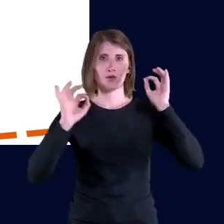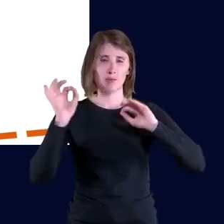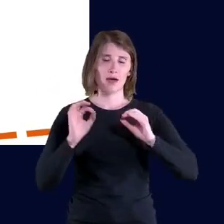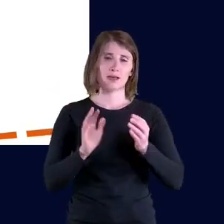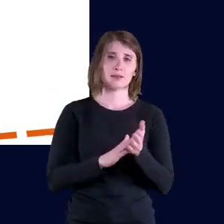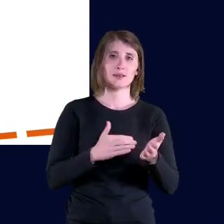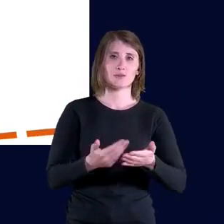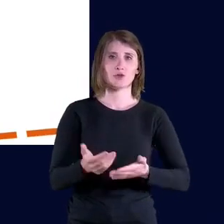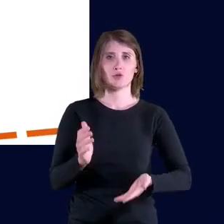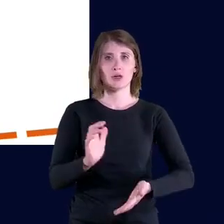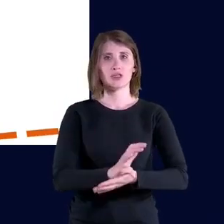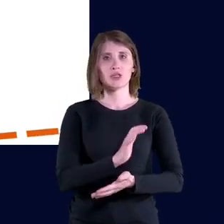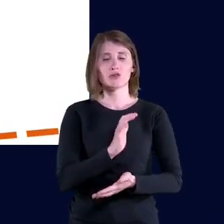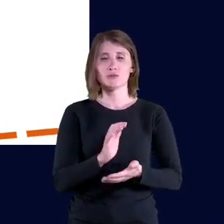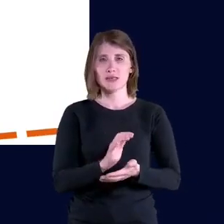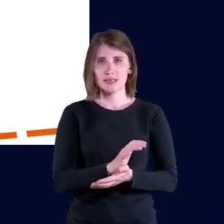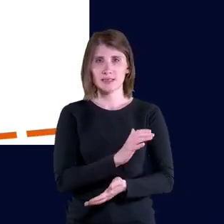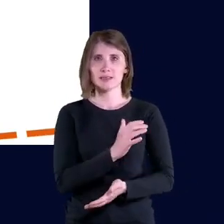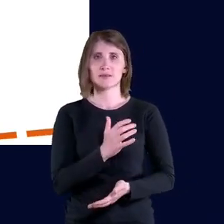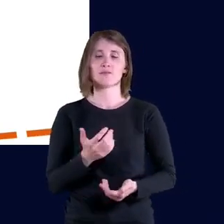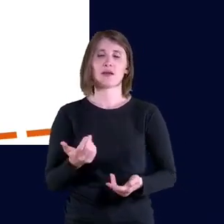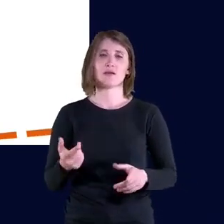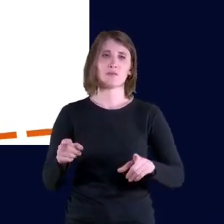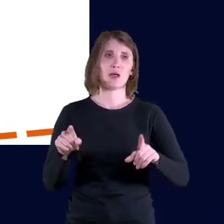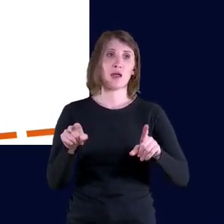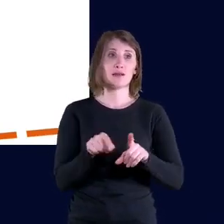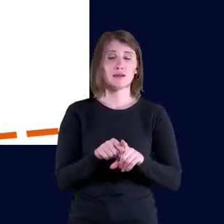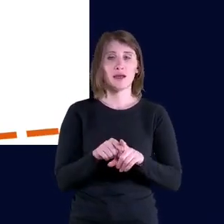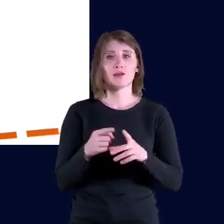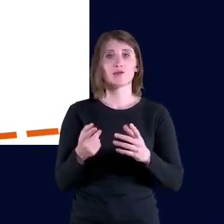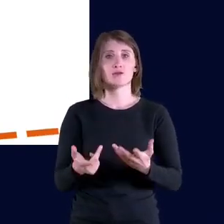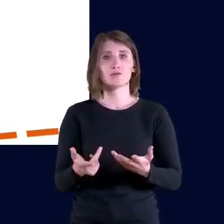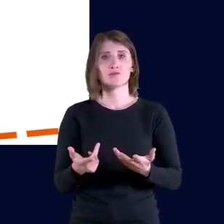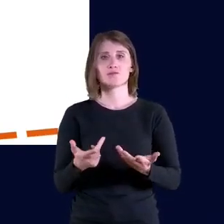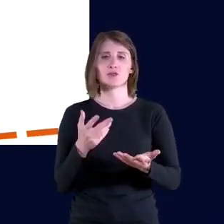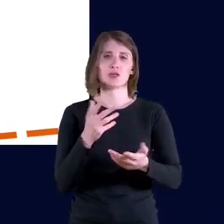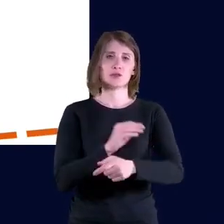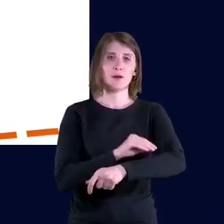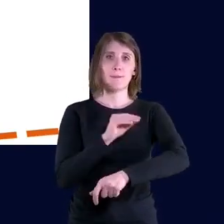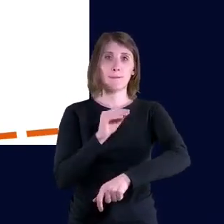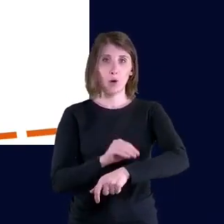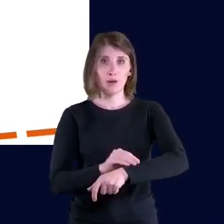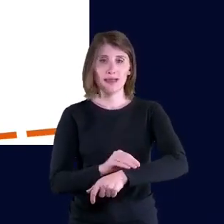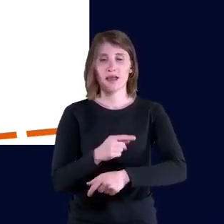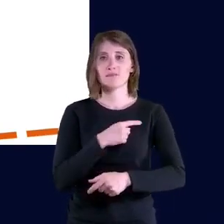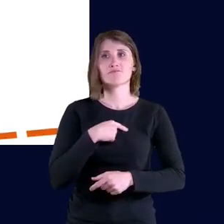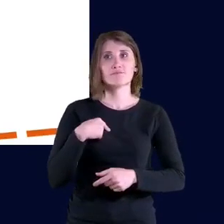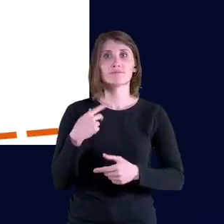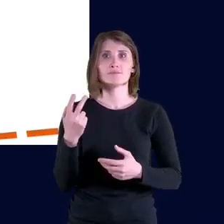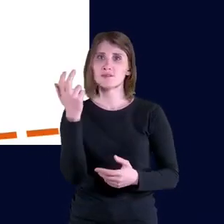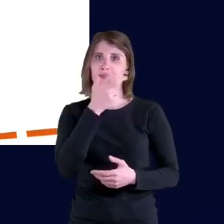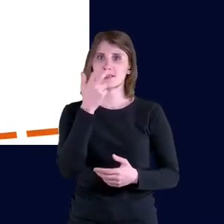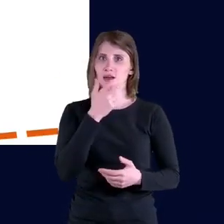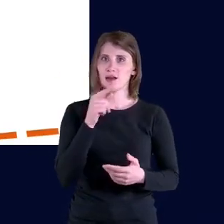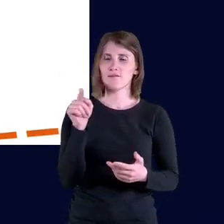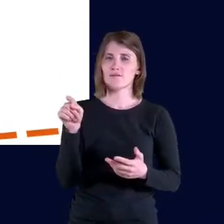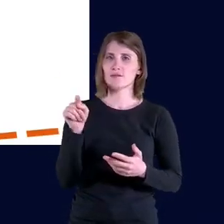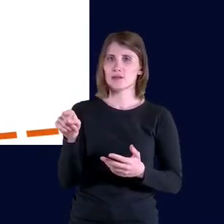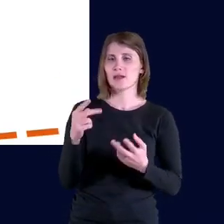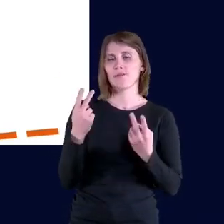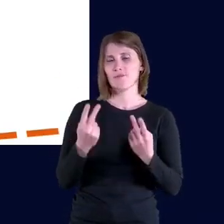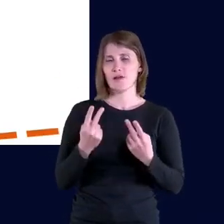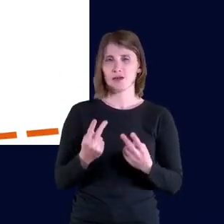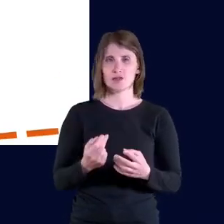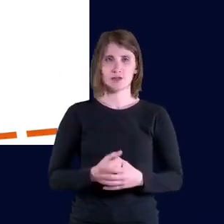czasowy a na temat określonych modeli które są właśnie w naszej bazie szczególnie